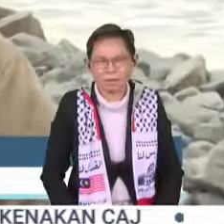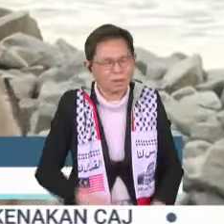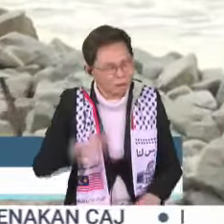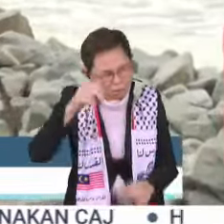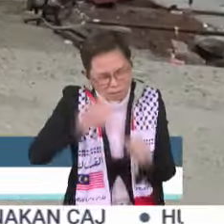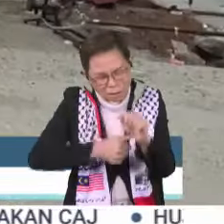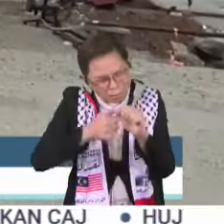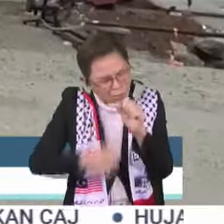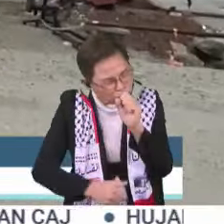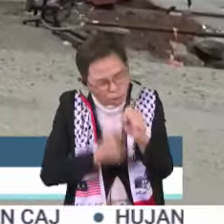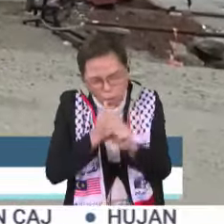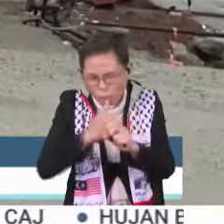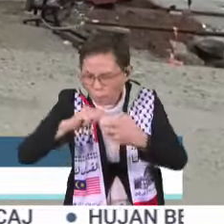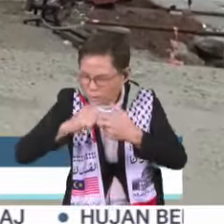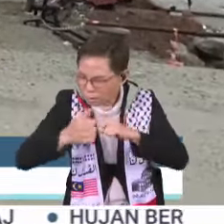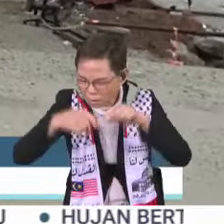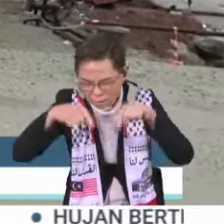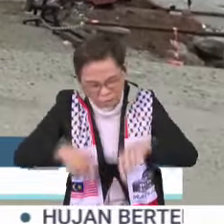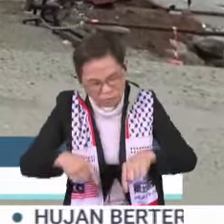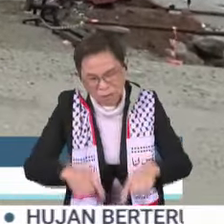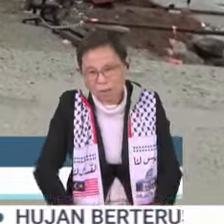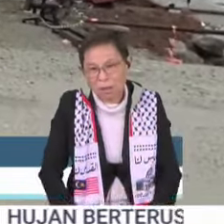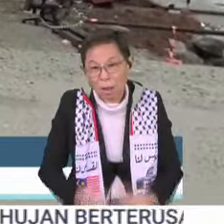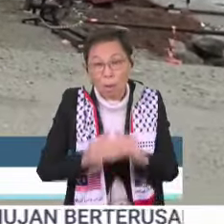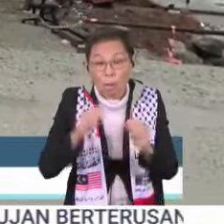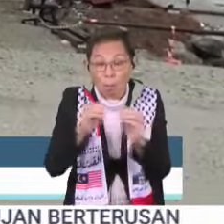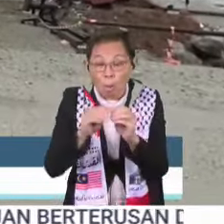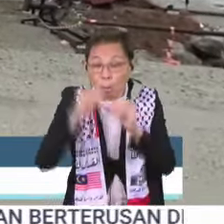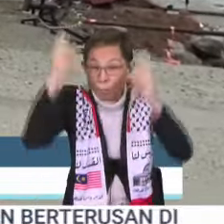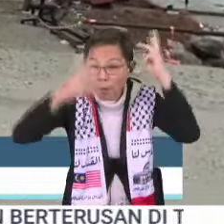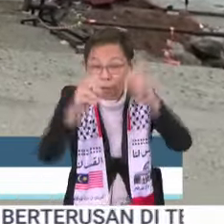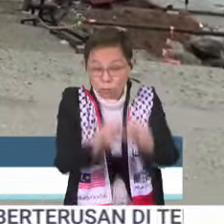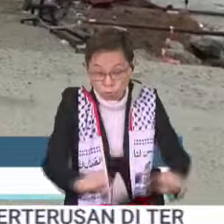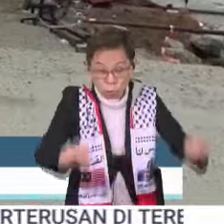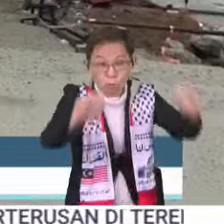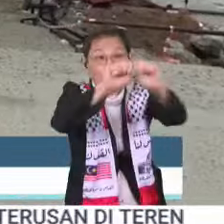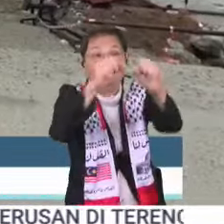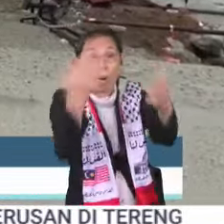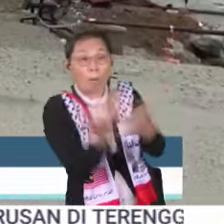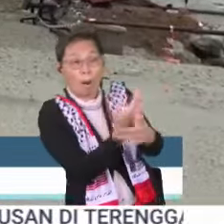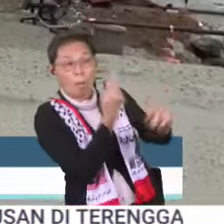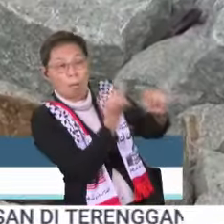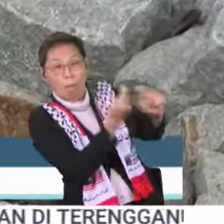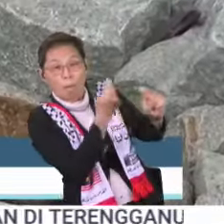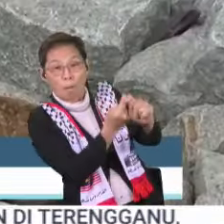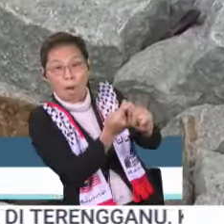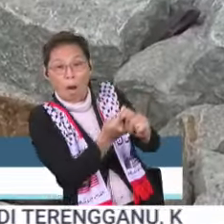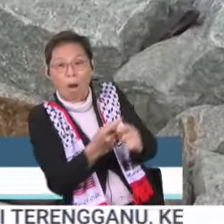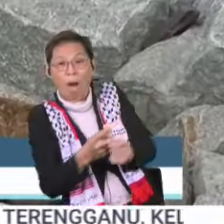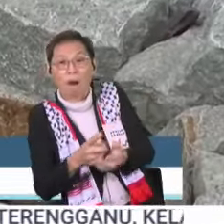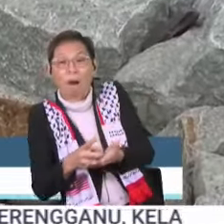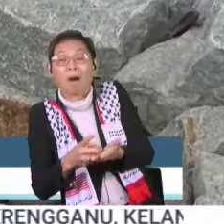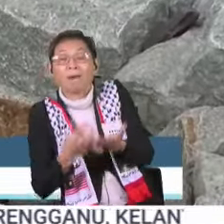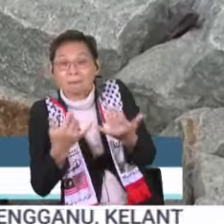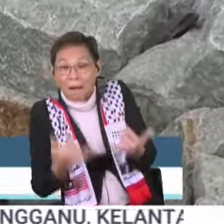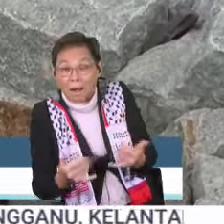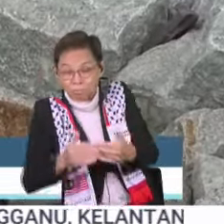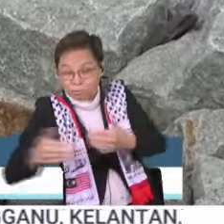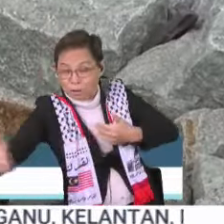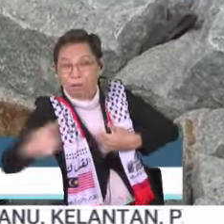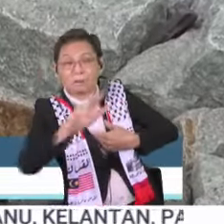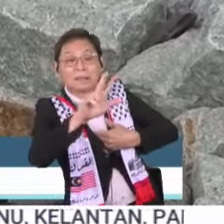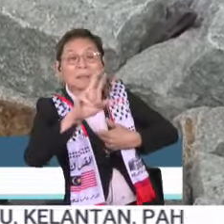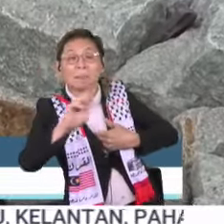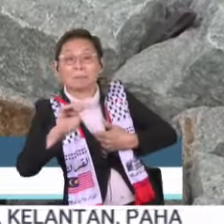Setiap tahun lah masalahnya. Lebih membimbangkan, surau yang baru dibina hasil infak orang ramai juga kini berada pada jarak